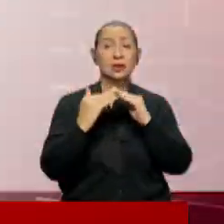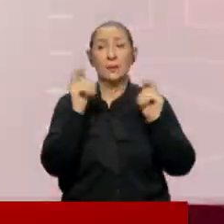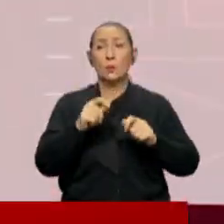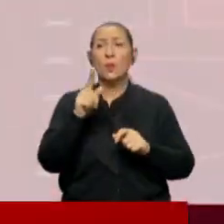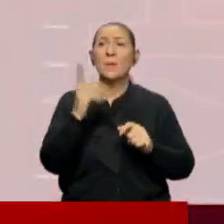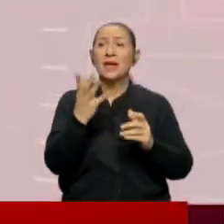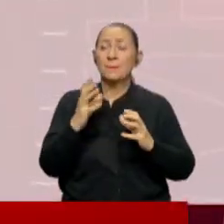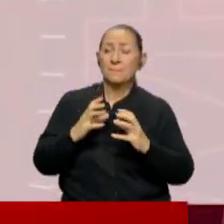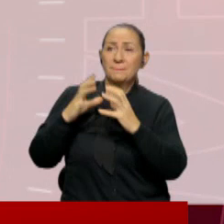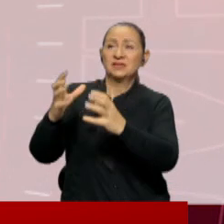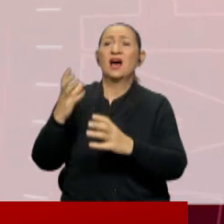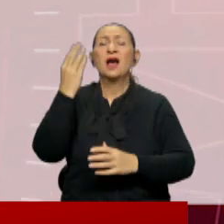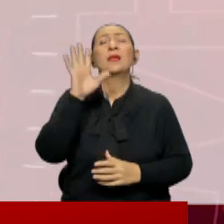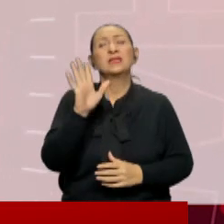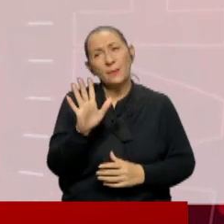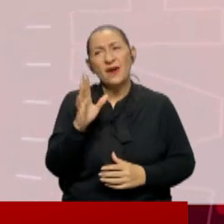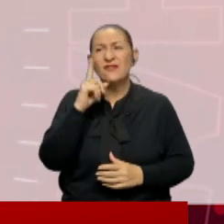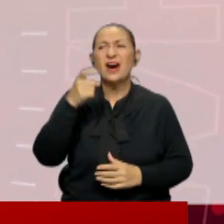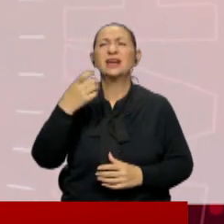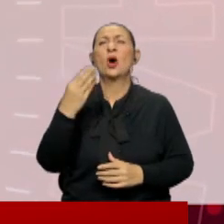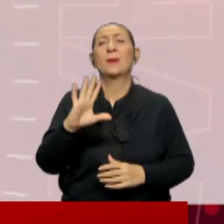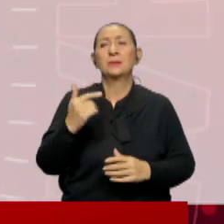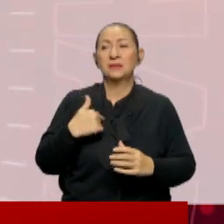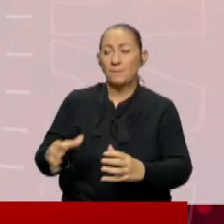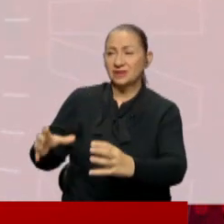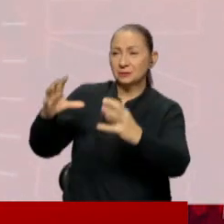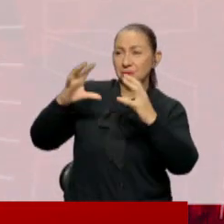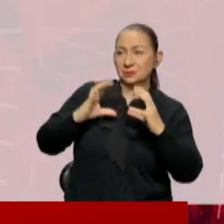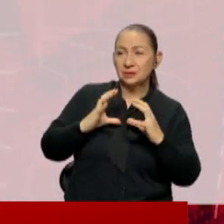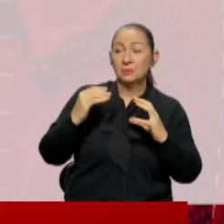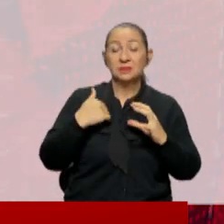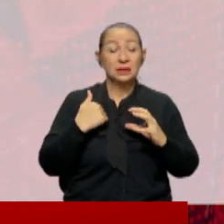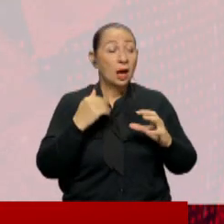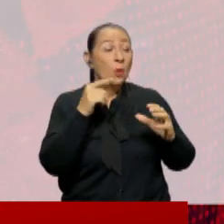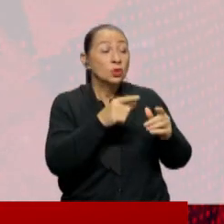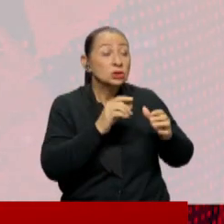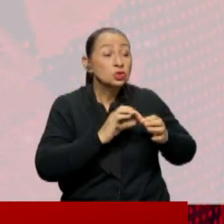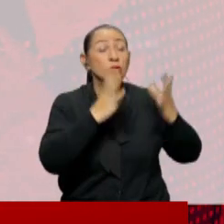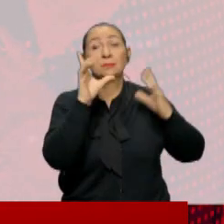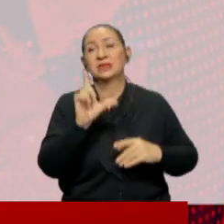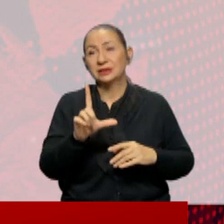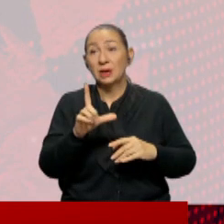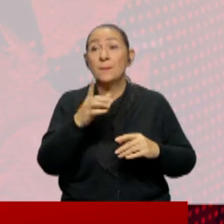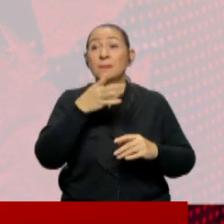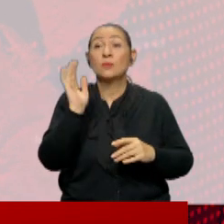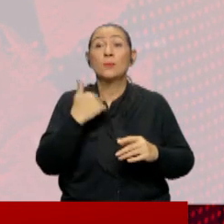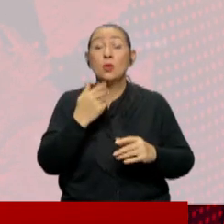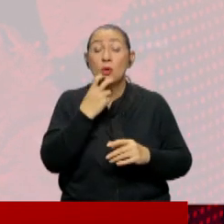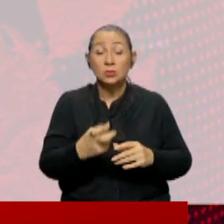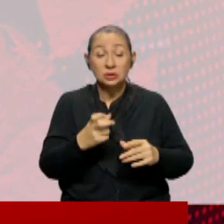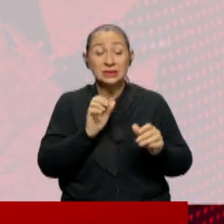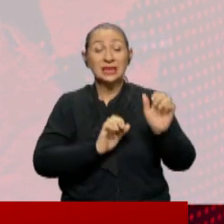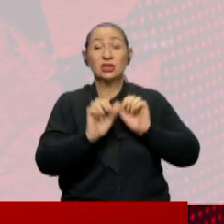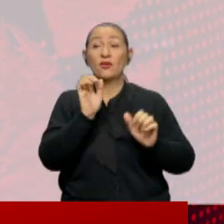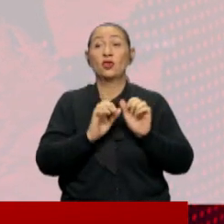Bu pek pas vermekten de anlamaz Ama farkında olmadan bize pas verdi Bizim de golü atmamız lazım Bilmiyor benim ömrümün